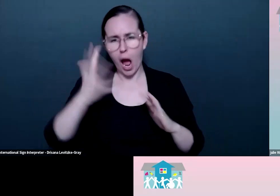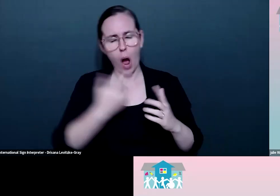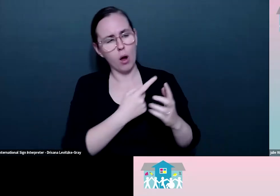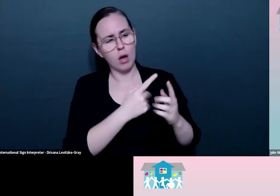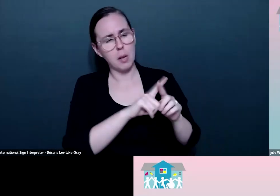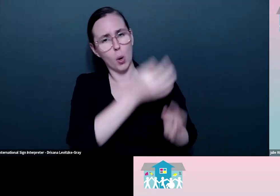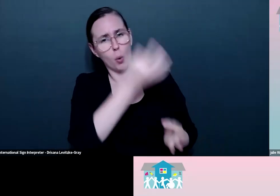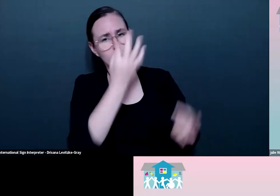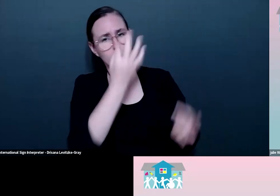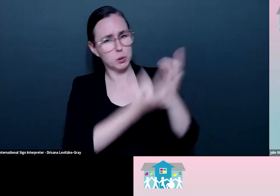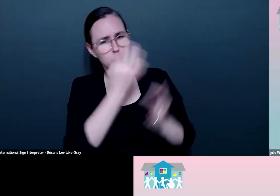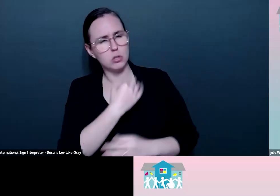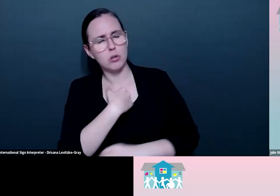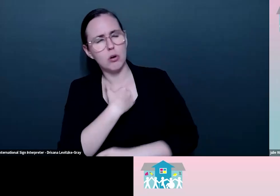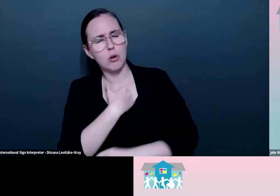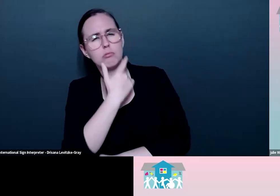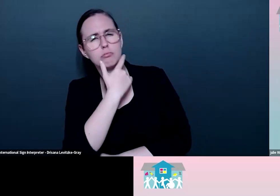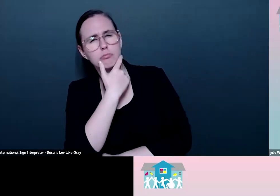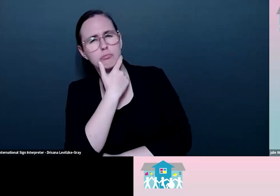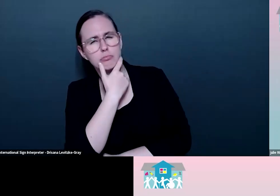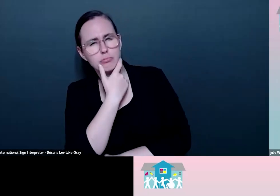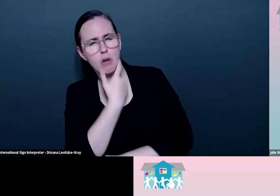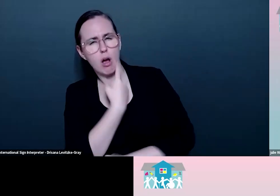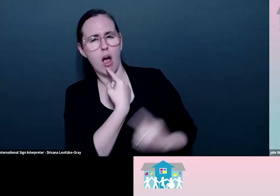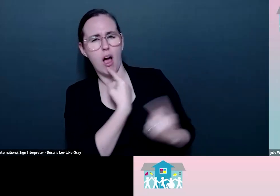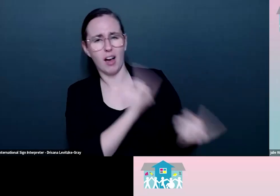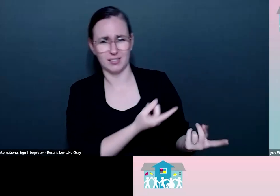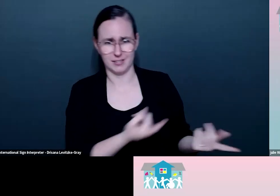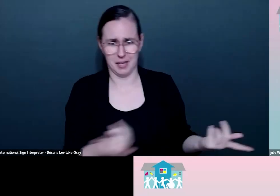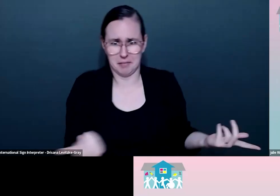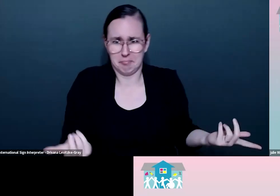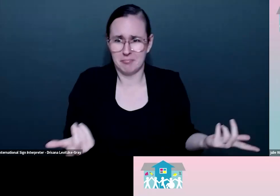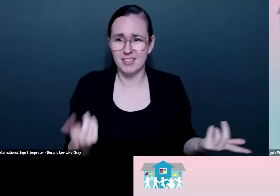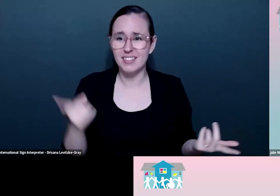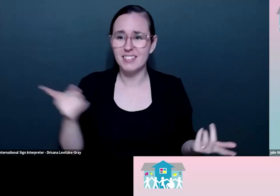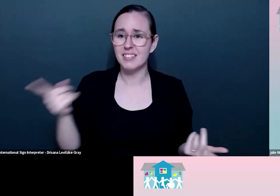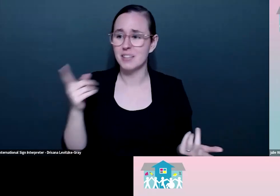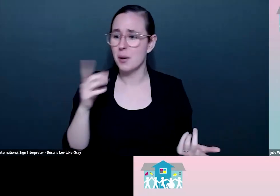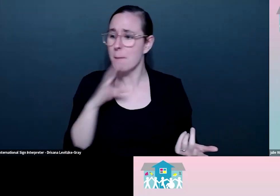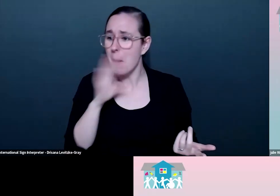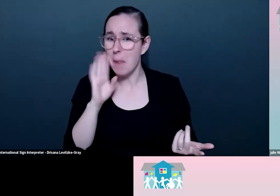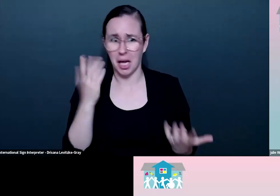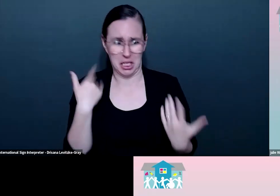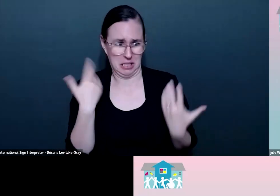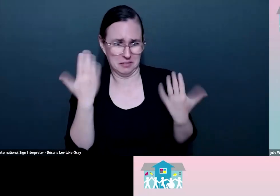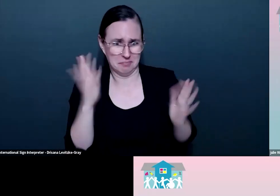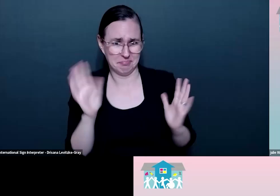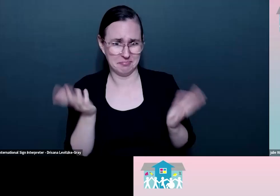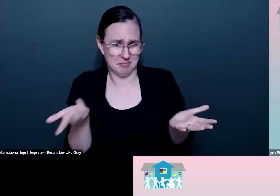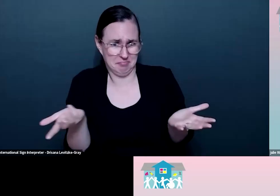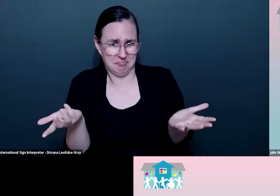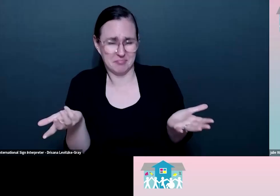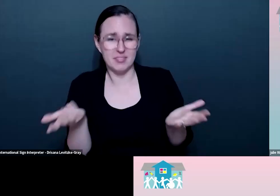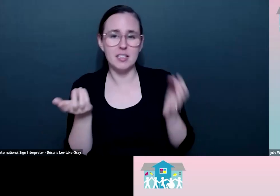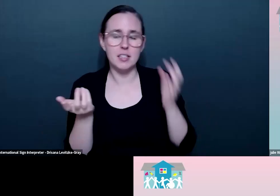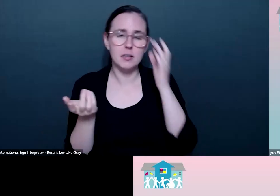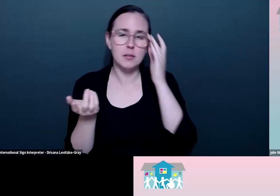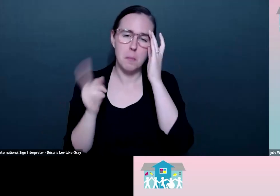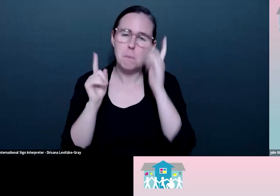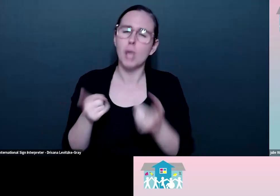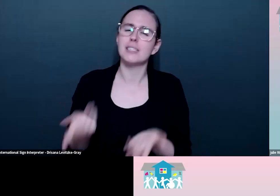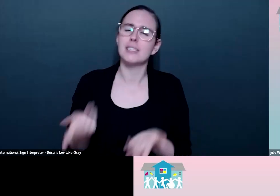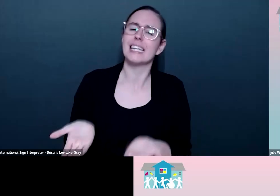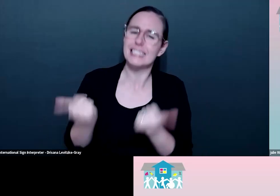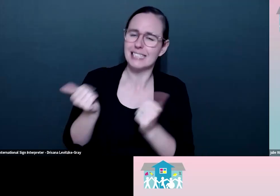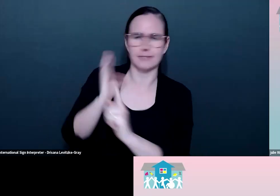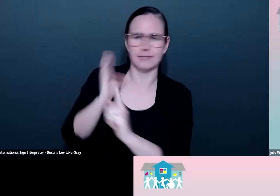à fréquenter l'école. Donc, certaines fois, on peut aussi dire que les raisons ne viennent pas